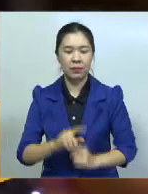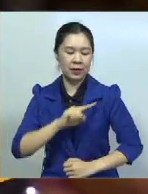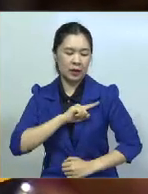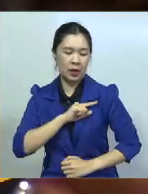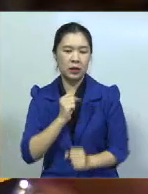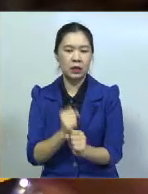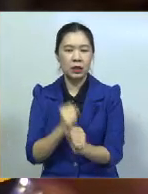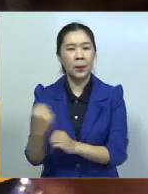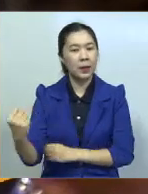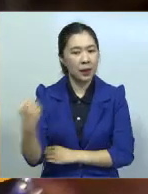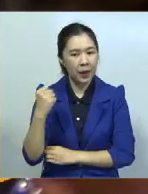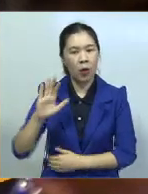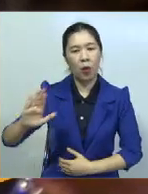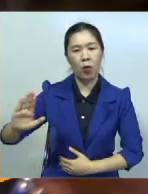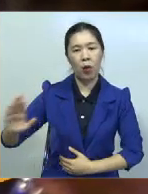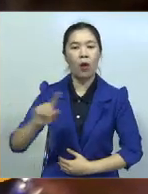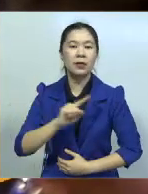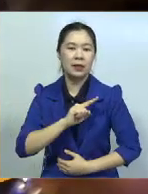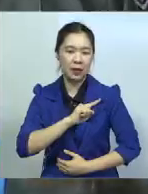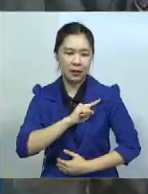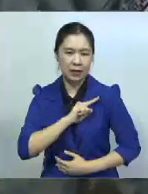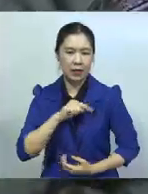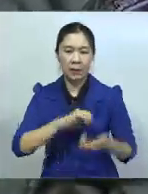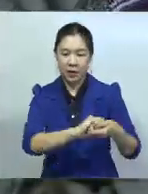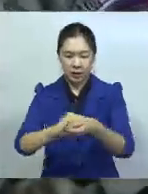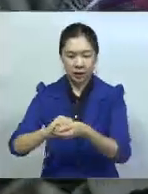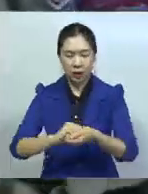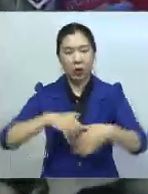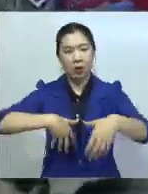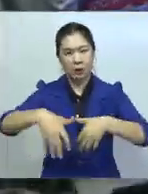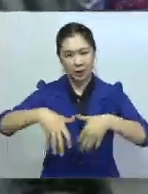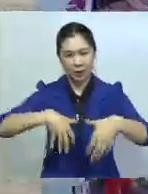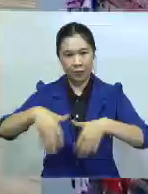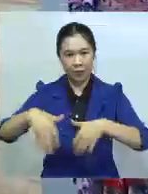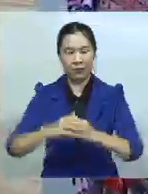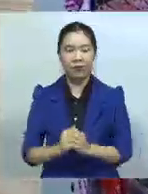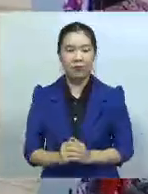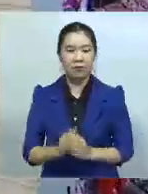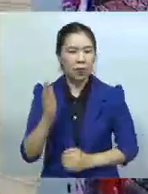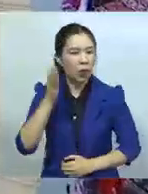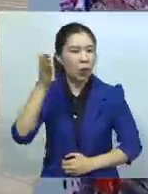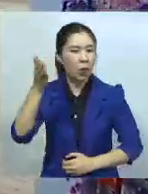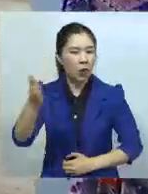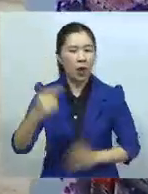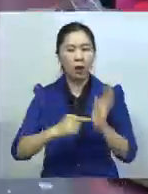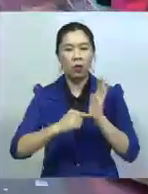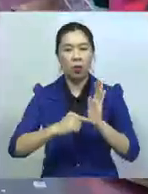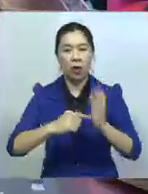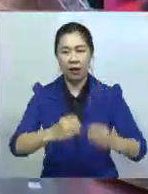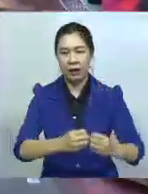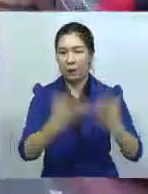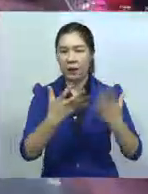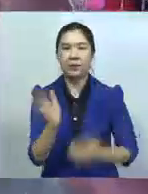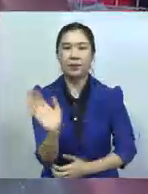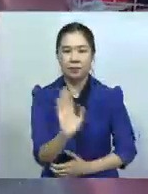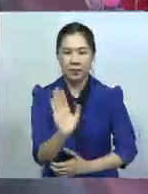อย่างเข้มแข็งของเจ้าหน้าที่รัฐแล้วเนี่ยยังต้องได้รับความร่วมมือจากประชาชนด้วยเพื่อไม่ให้เกิดเหตุร้ายอย่างการลอบวางระเบิดเกิดขึ้น